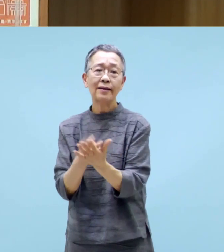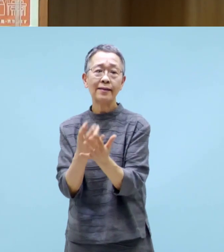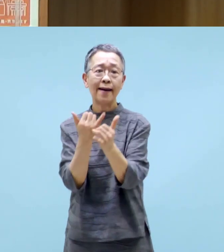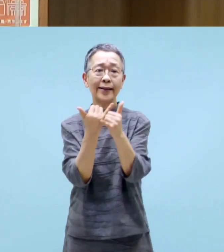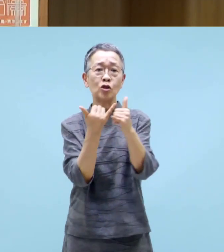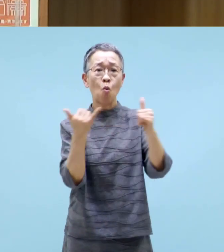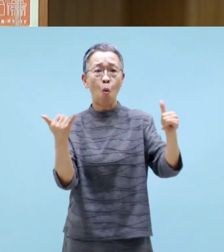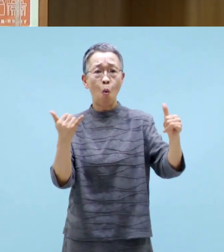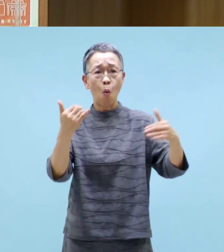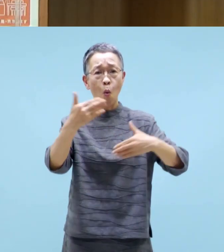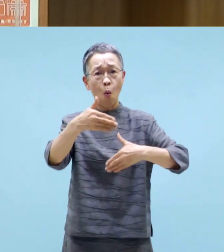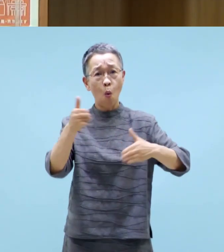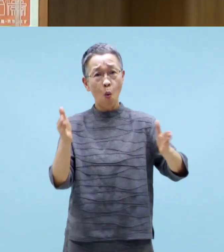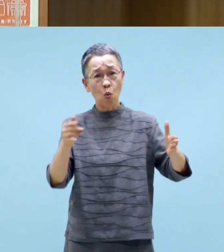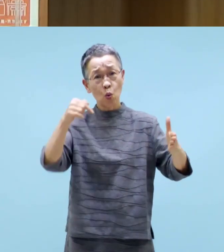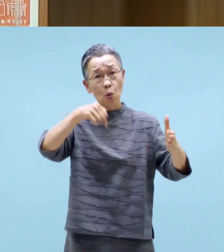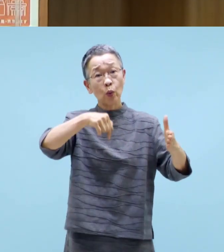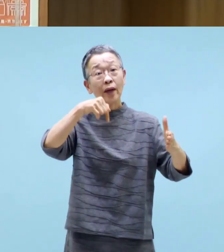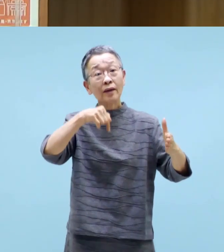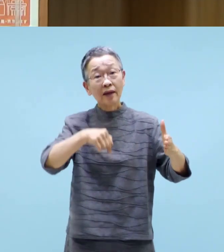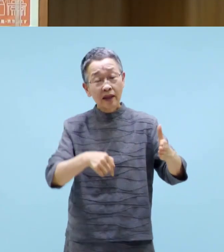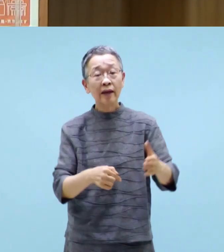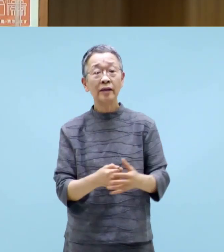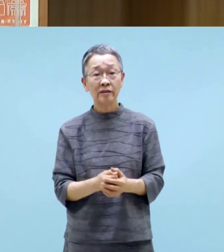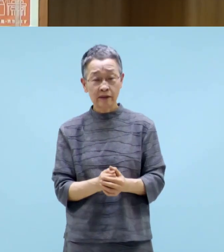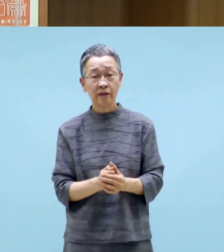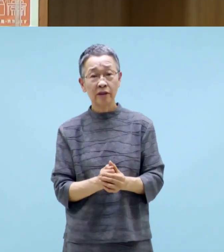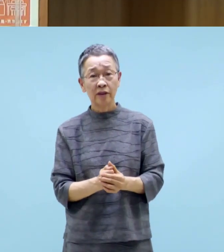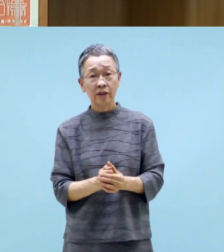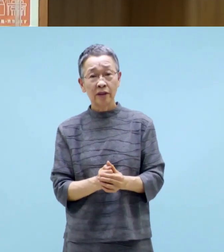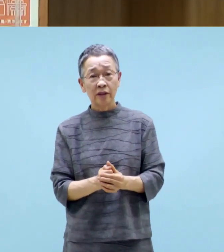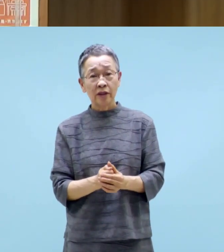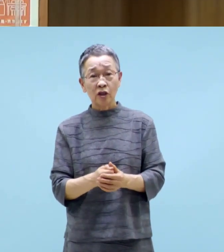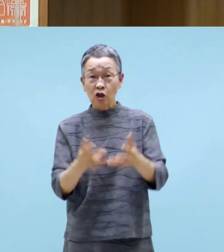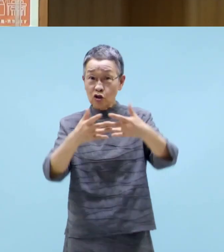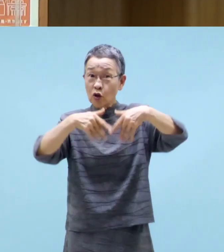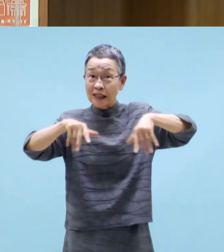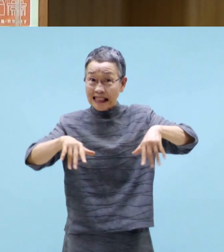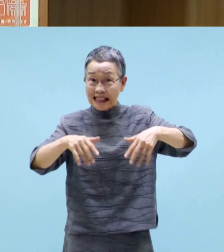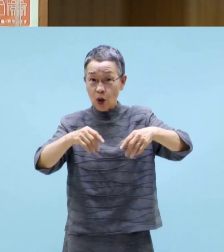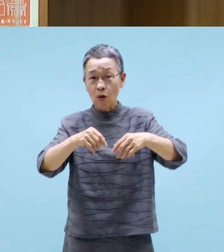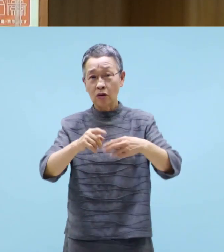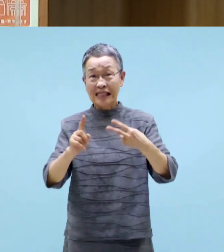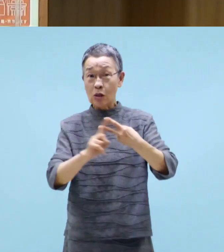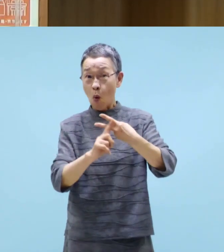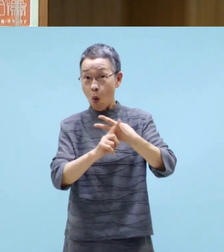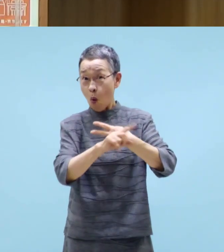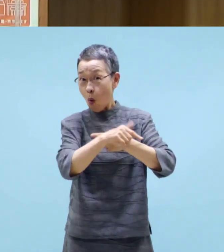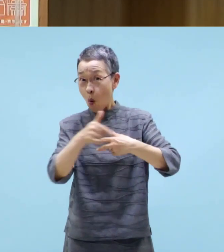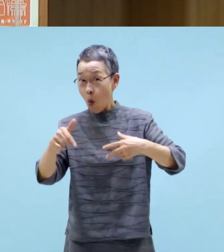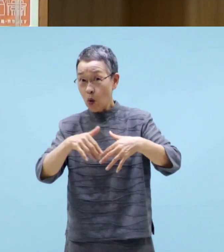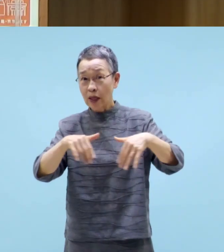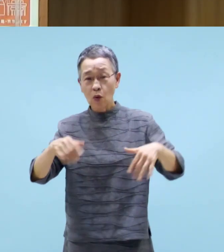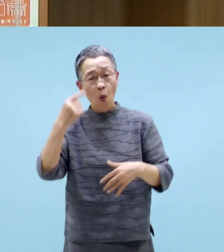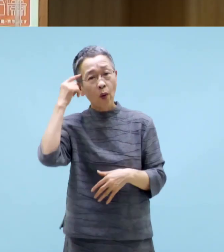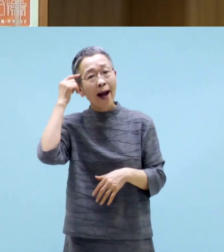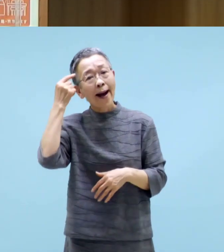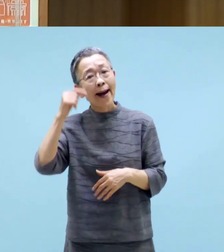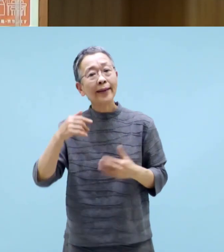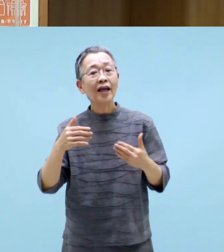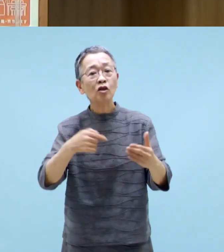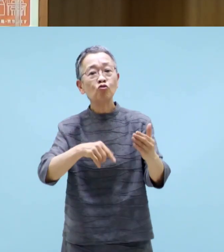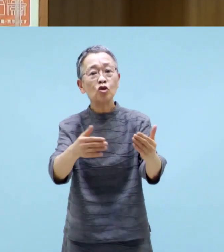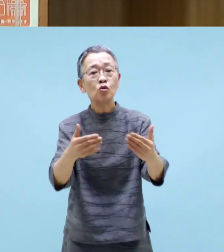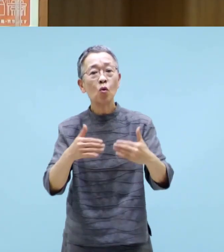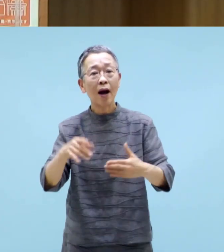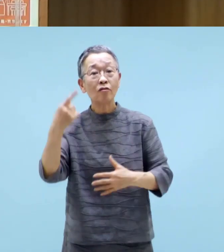で、スクラップ&ビルドで組織、機構、そういったものを考えていかなければならないということを基本